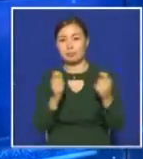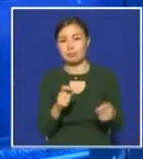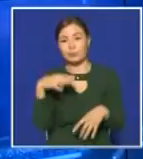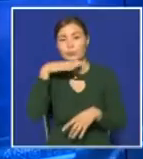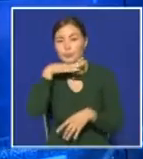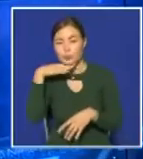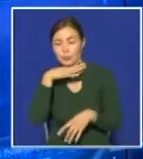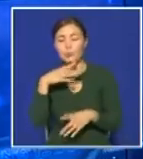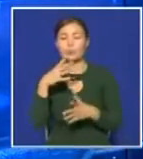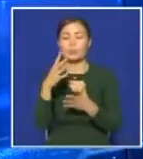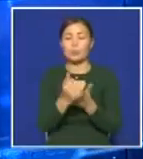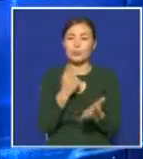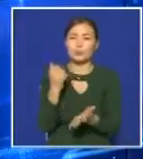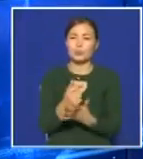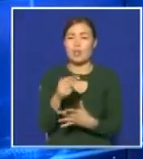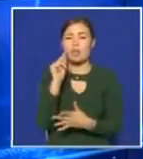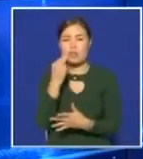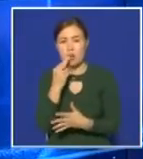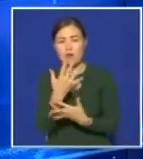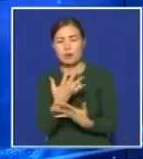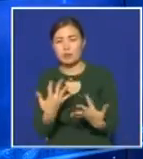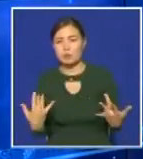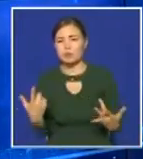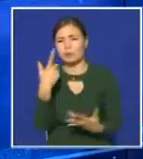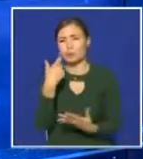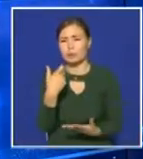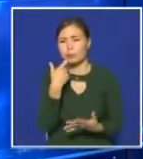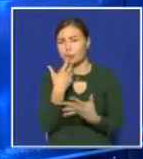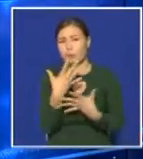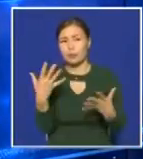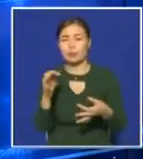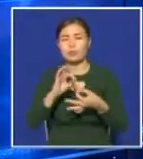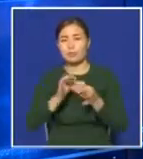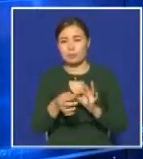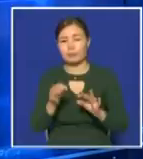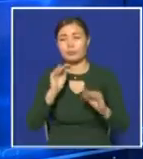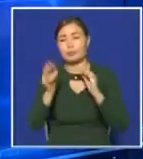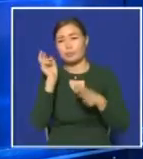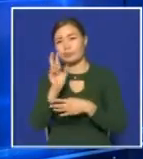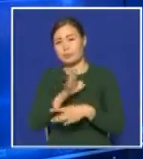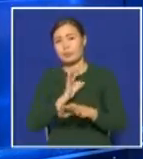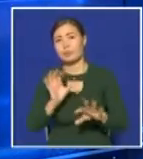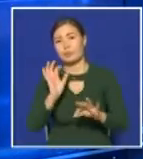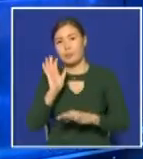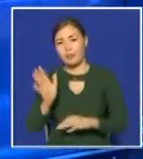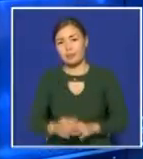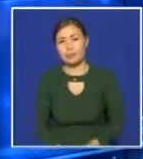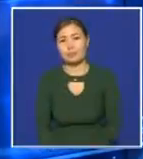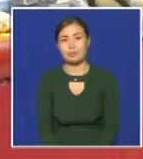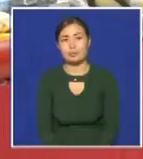ет өнімдері, ірімшік, шайдың сан алуан түрлер және тәттілер қойылған. Толығырақ жәрмеңкеге барып келген тілші бейне материалында.